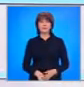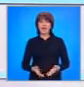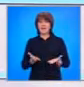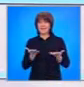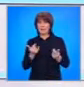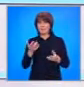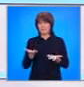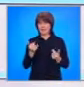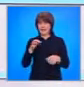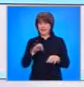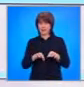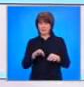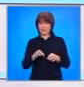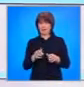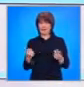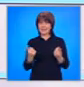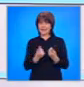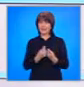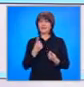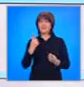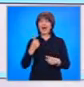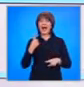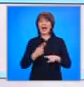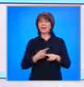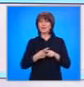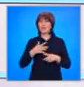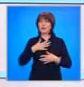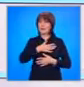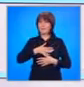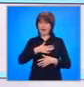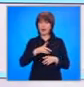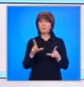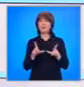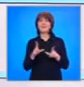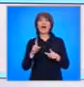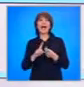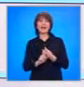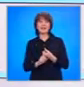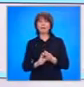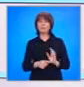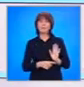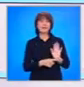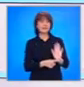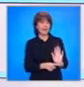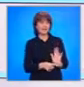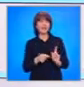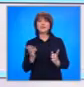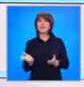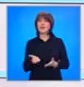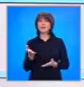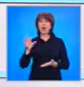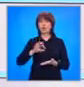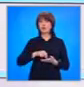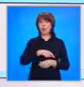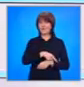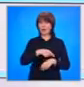На предизборна среща в Хасковски минерални бани председателят на ДПС Мустафа Карадая представи тезата си, че е дошло време